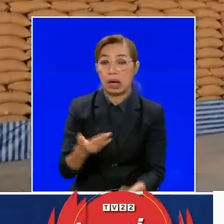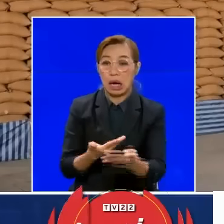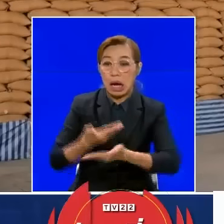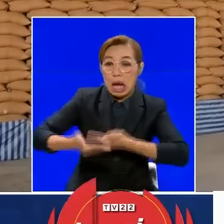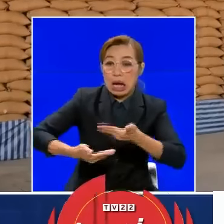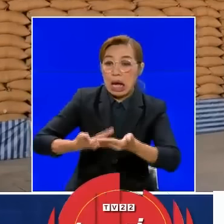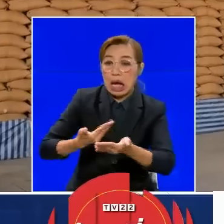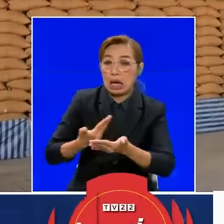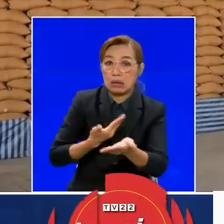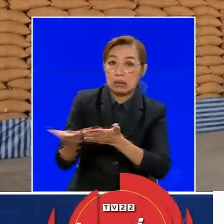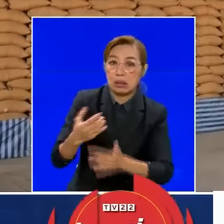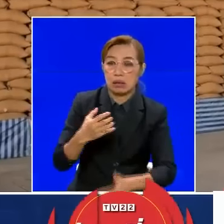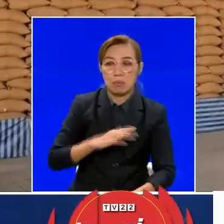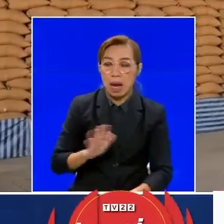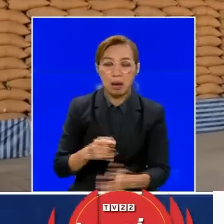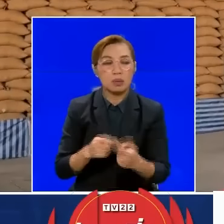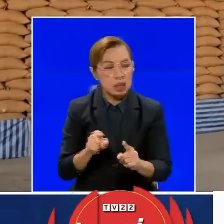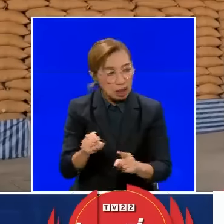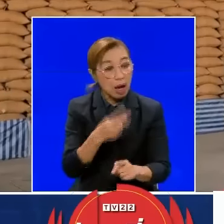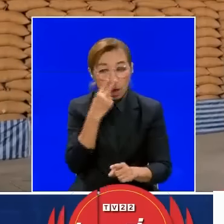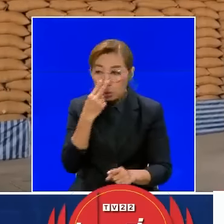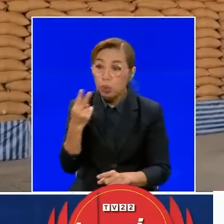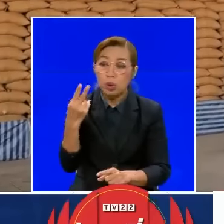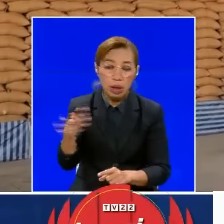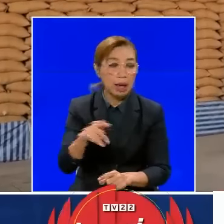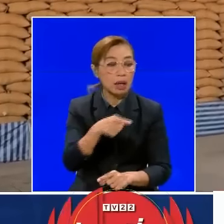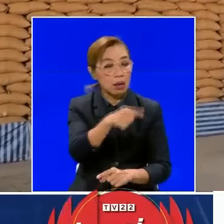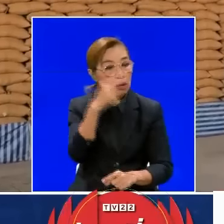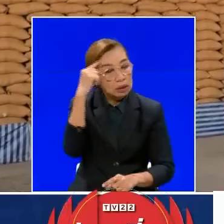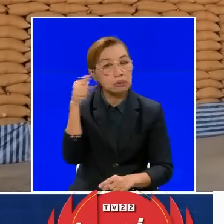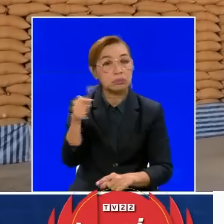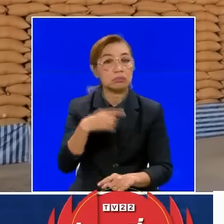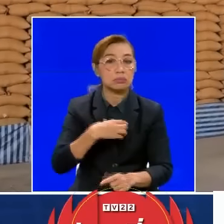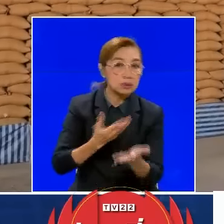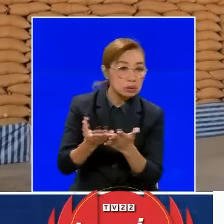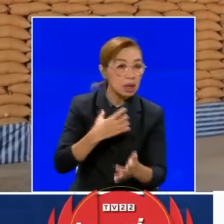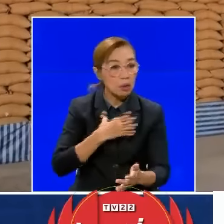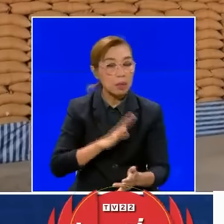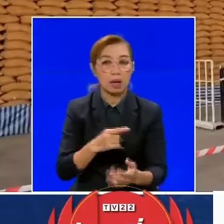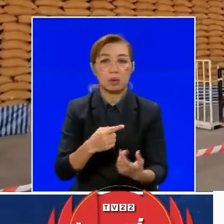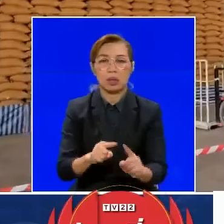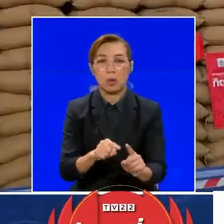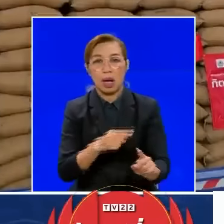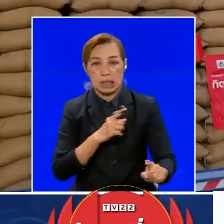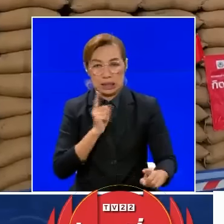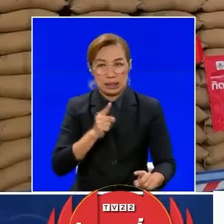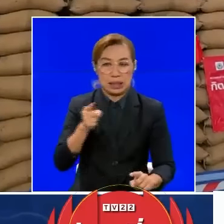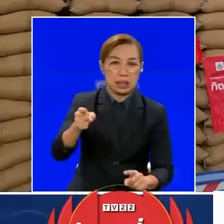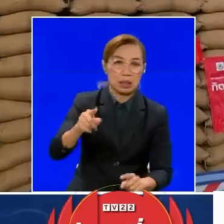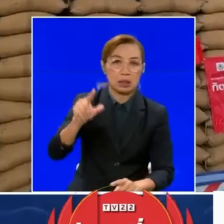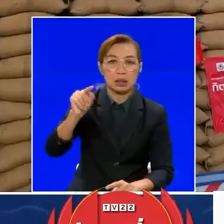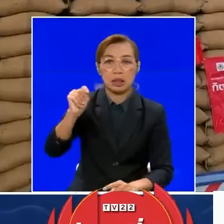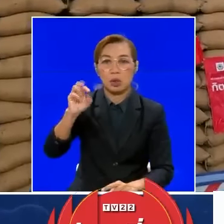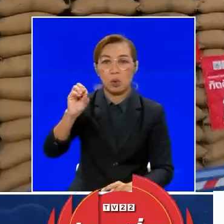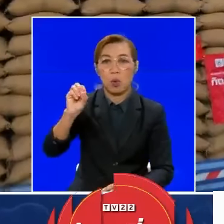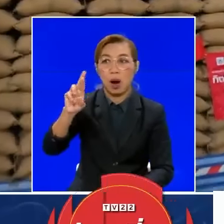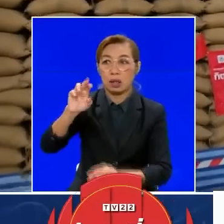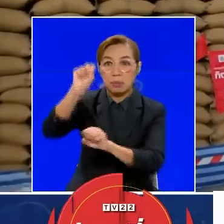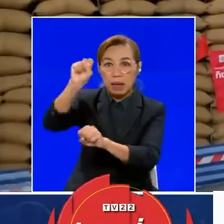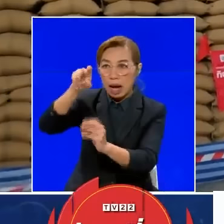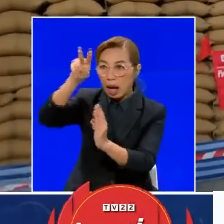ดที่จะดำเนินการแต่ท่านรองนายกภูมิธรรมก็ออกตัวบอกว่าท่านก็ยังไม่เห็นรายละเอียด TOR ขนาดนั้นแต่หลักก็